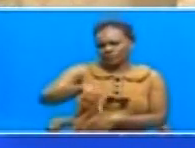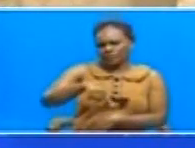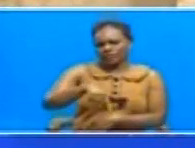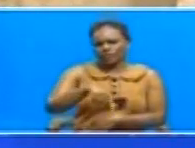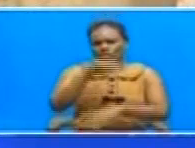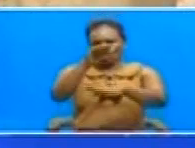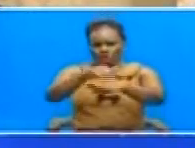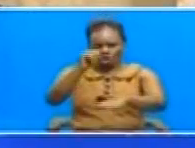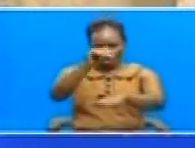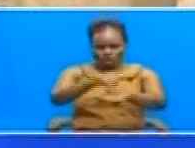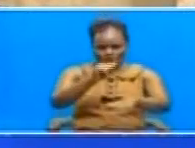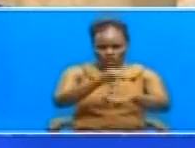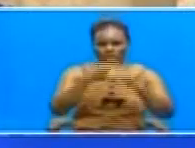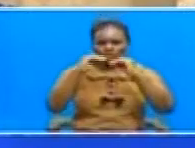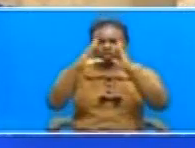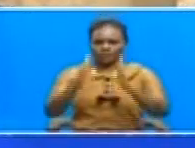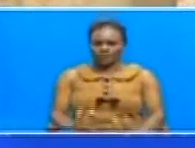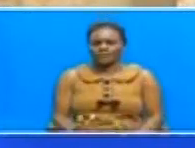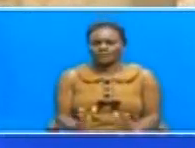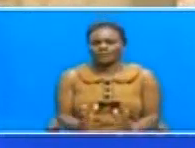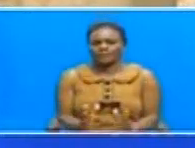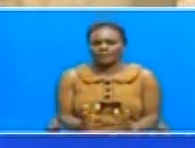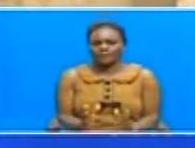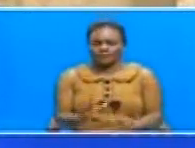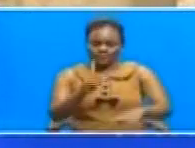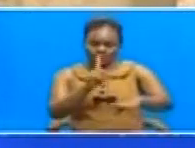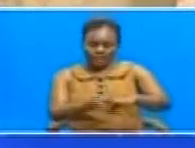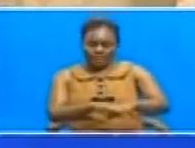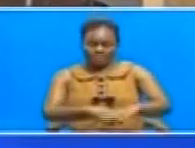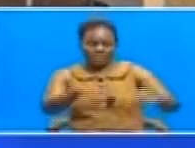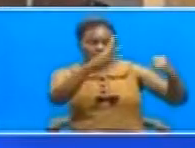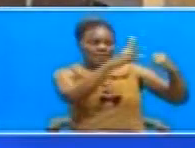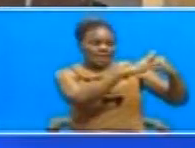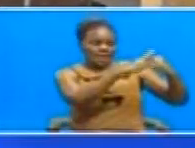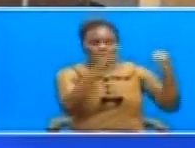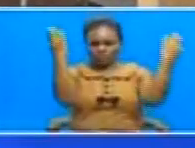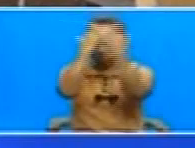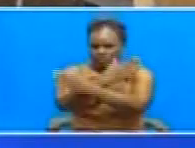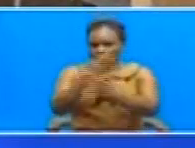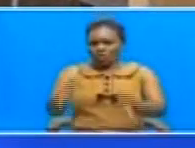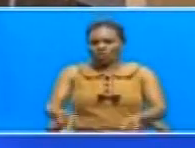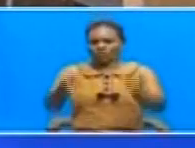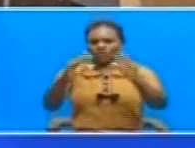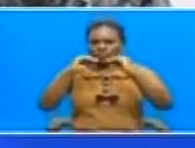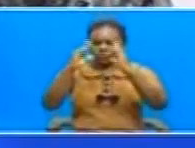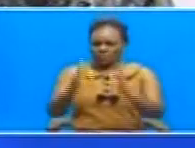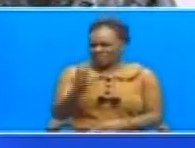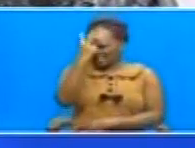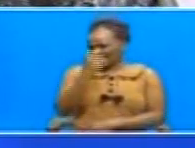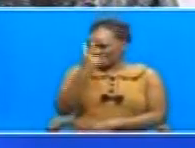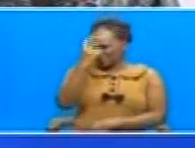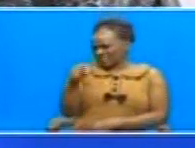Tukaitana kama walimu saa tatu usiku. Maafisa na walimu wanashuku uchomaji